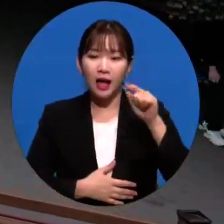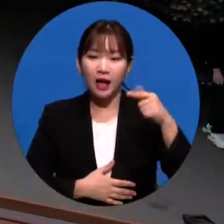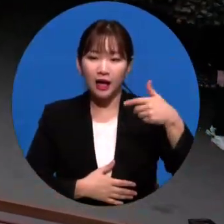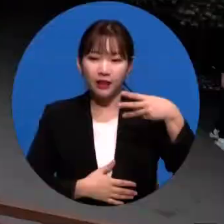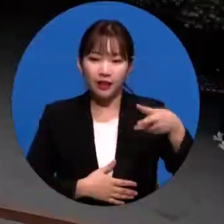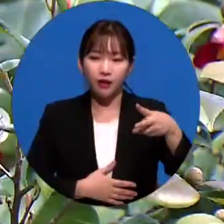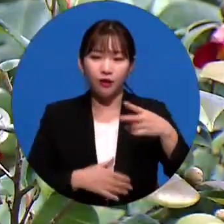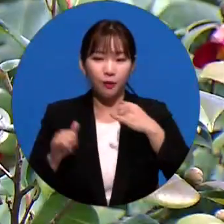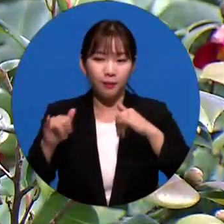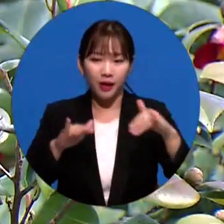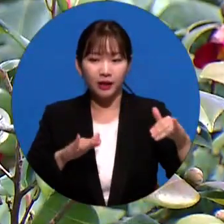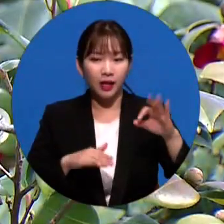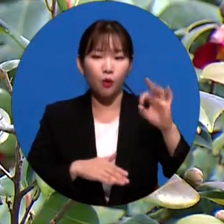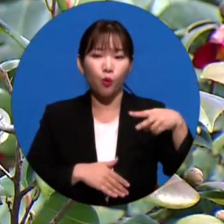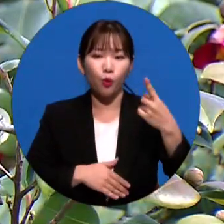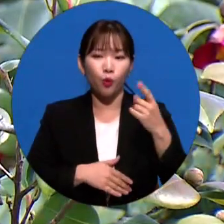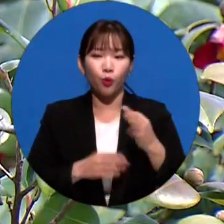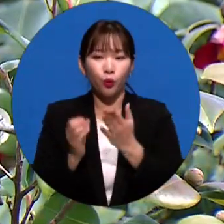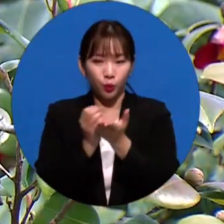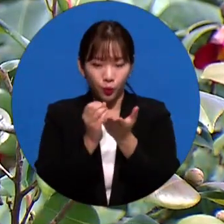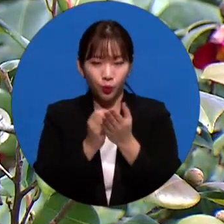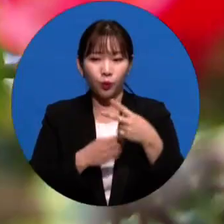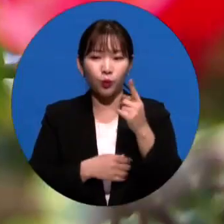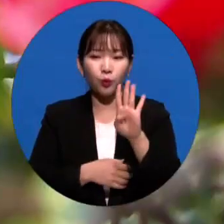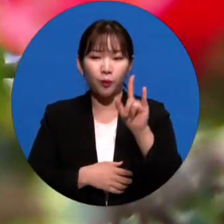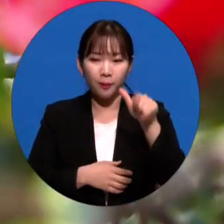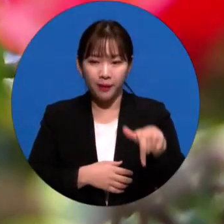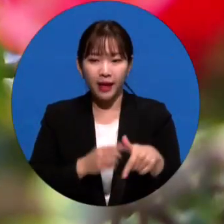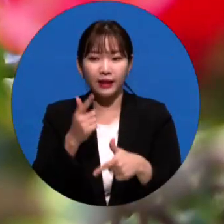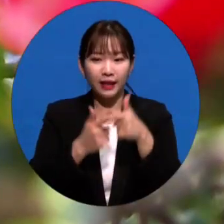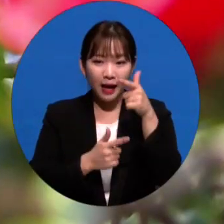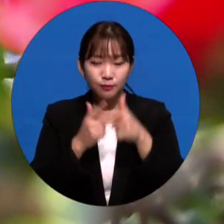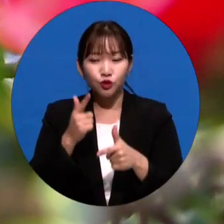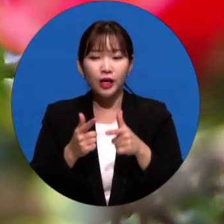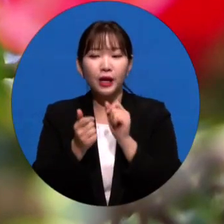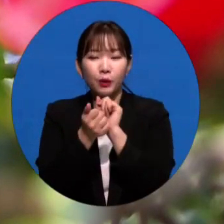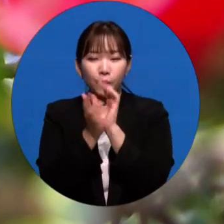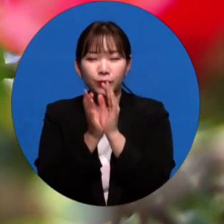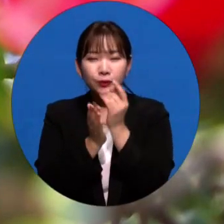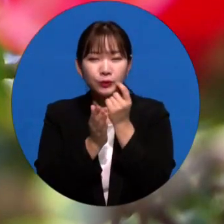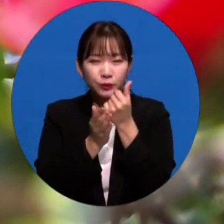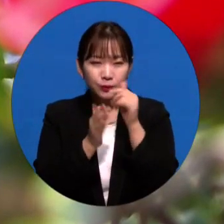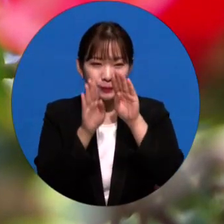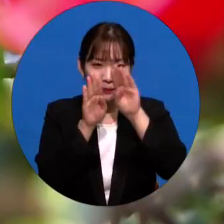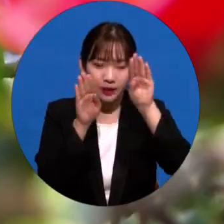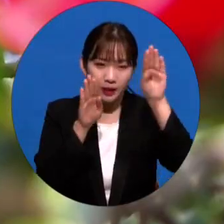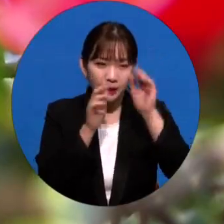국립공원 오동도에는 동백나무의 푸른 잎 사이로 붉은 꽃망울이 서서히